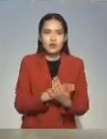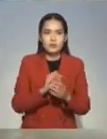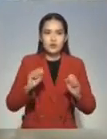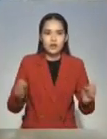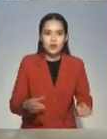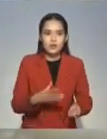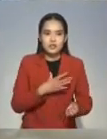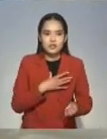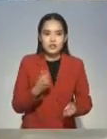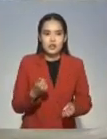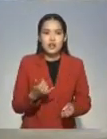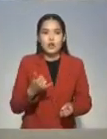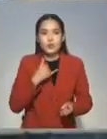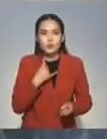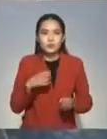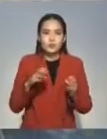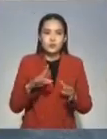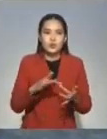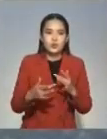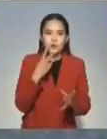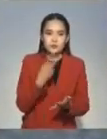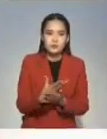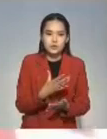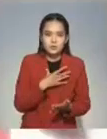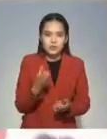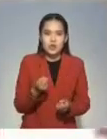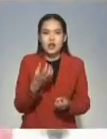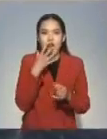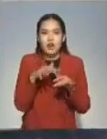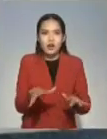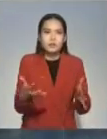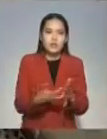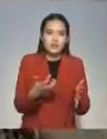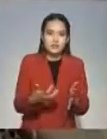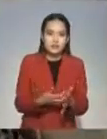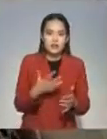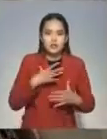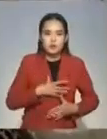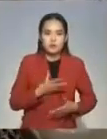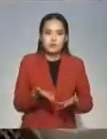вот так вот у нас постоянно включена духовка потому что обогреватели не хватает